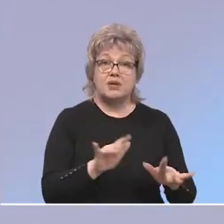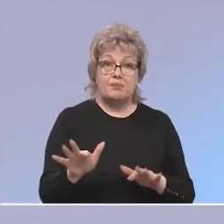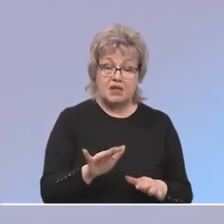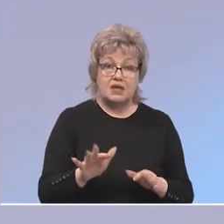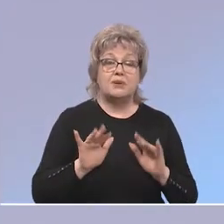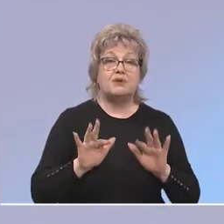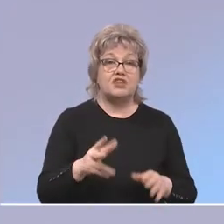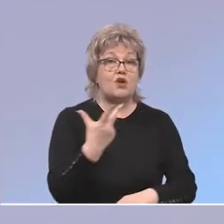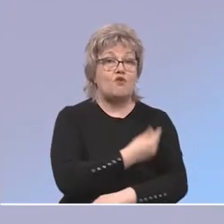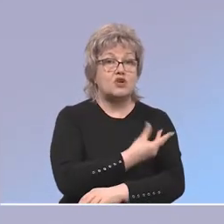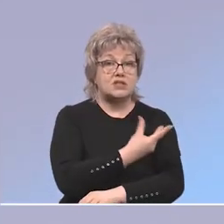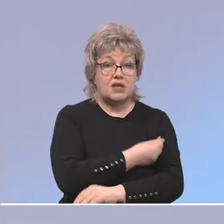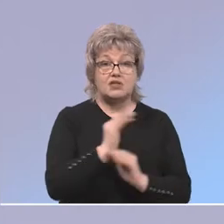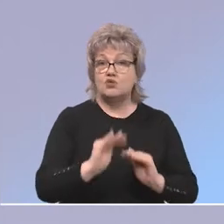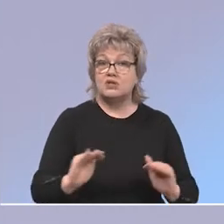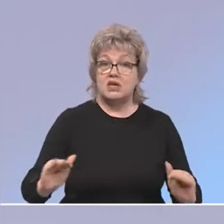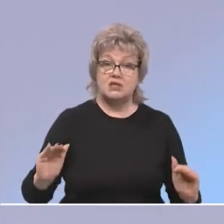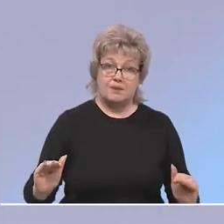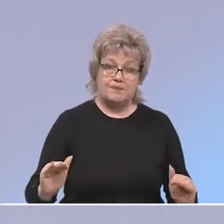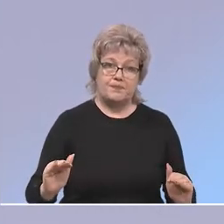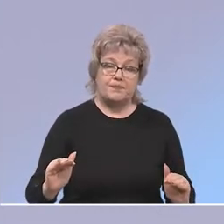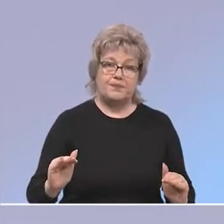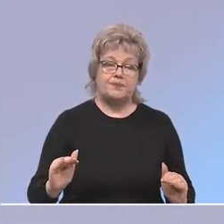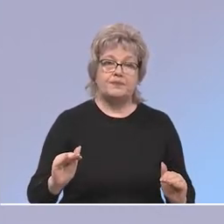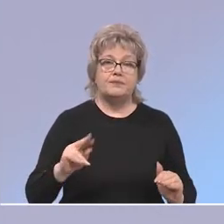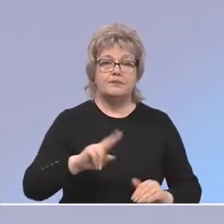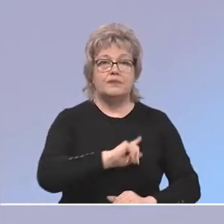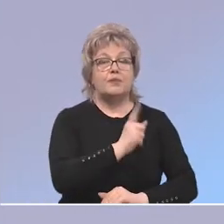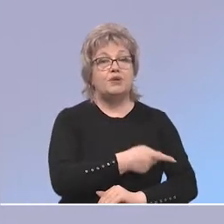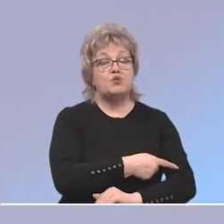мероприятий, проведению вакцинации детям,